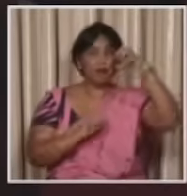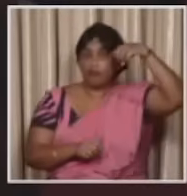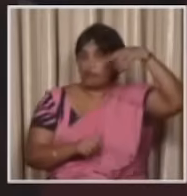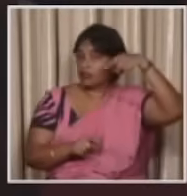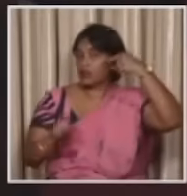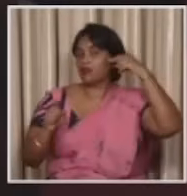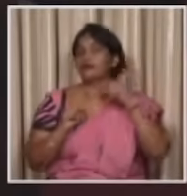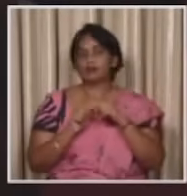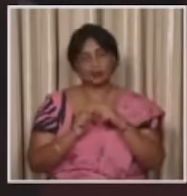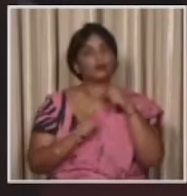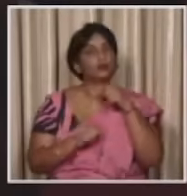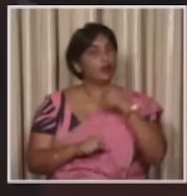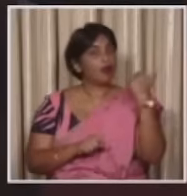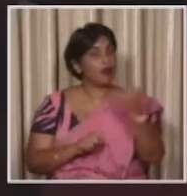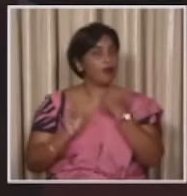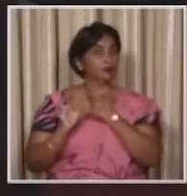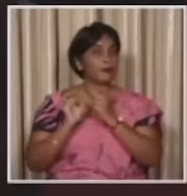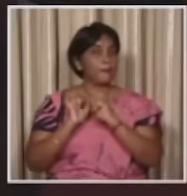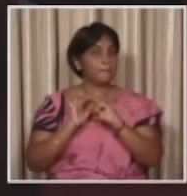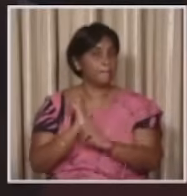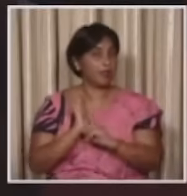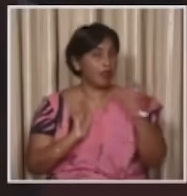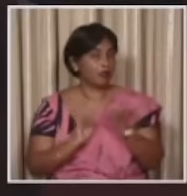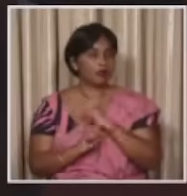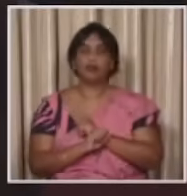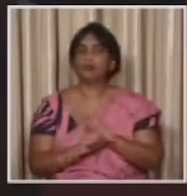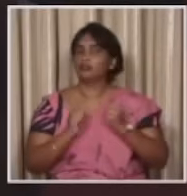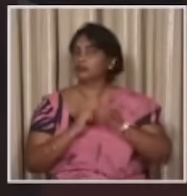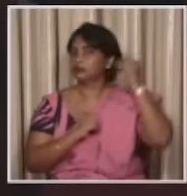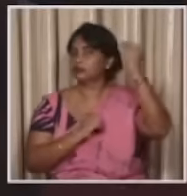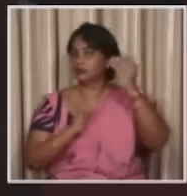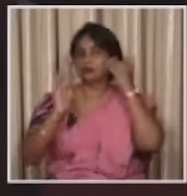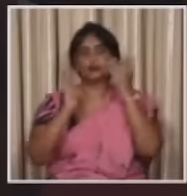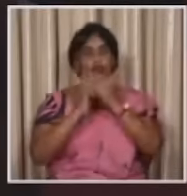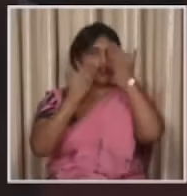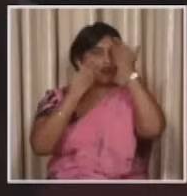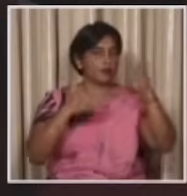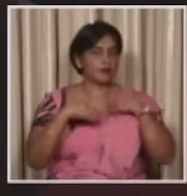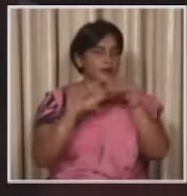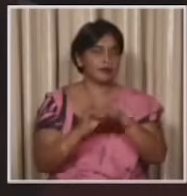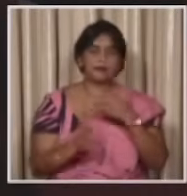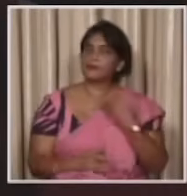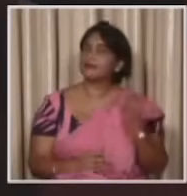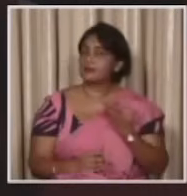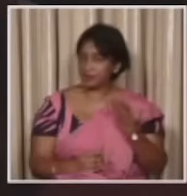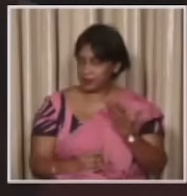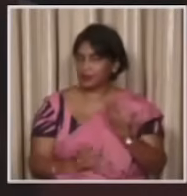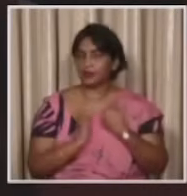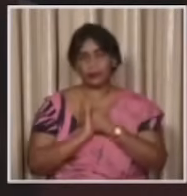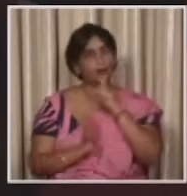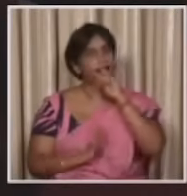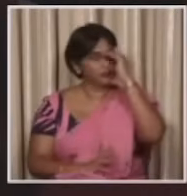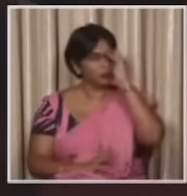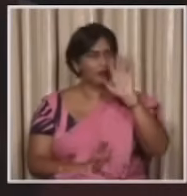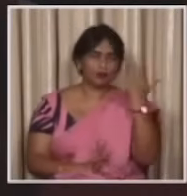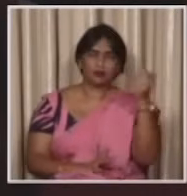ක්ෂේත්‍රයේ මේ අලුත් පනතක් නොමැතිව අපිට ඉදිරි අනාගතයට අපිට විවෘත වෙන්න පුළුවන්කමක් නැහැ ගරු කතානායකතුමනි. කවුරු